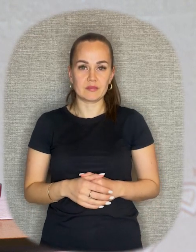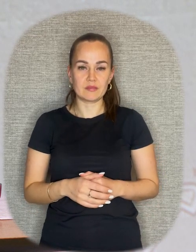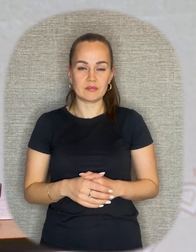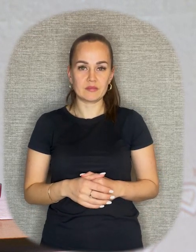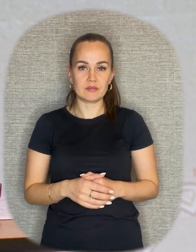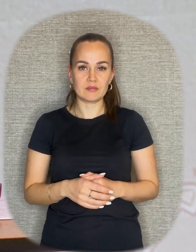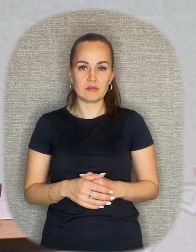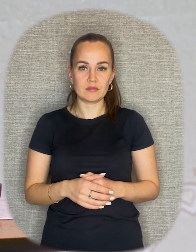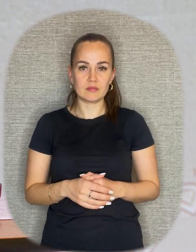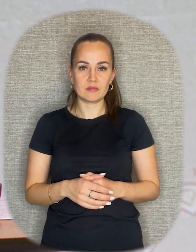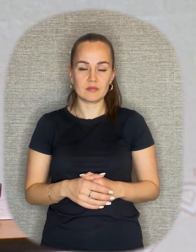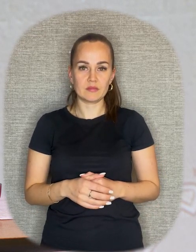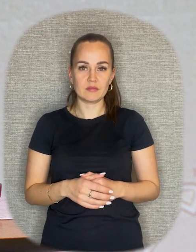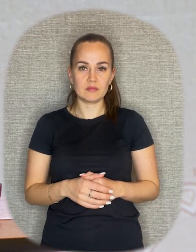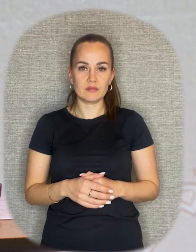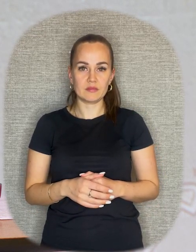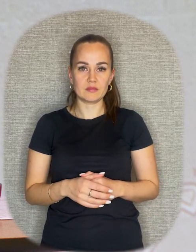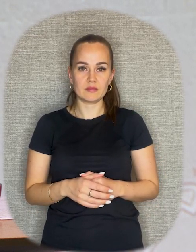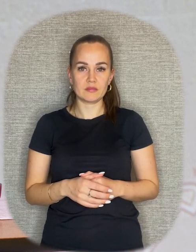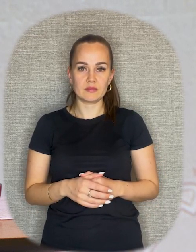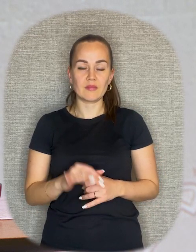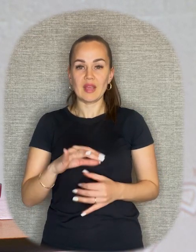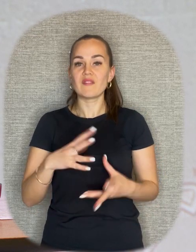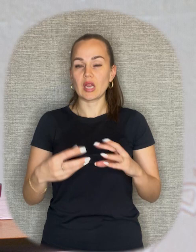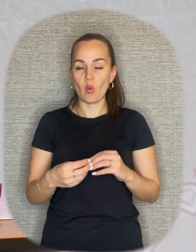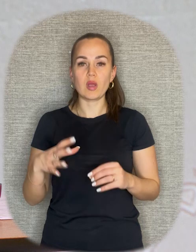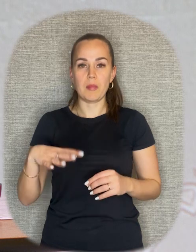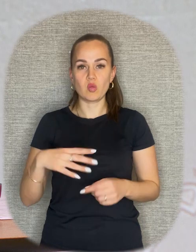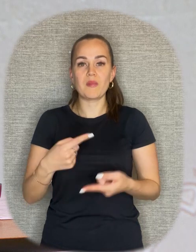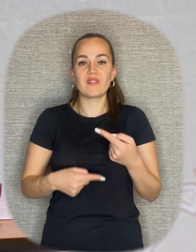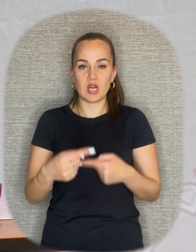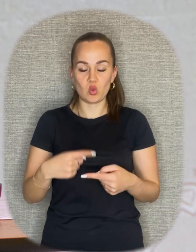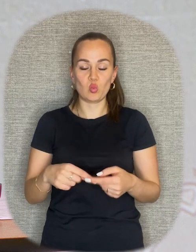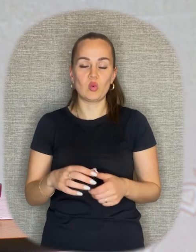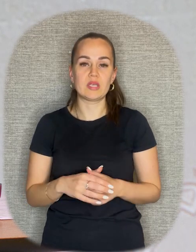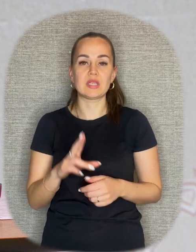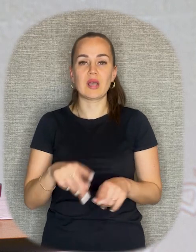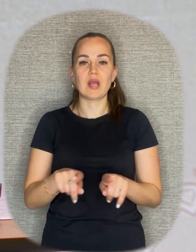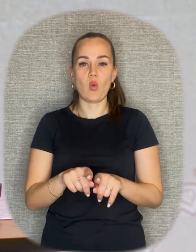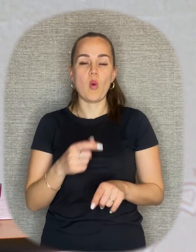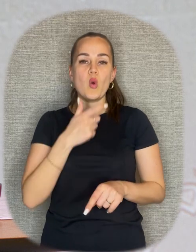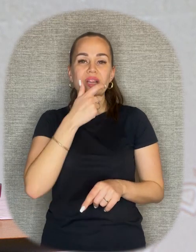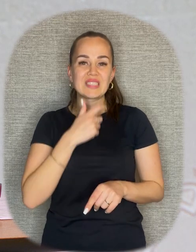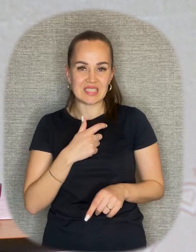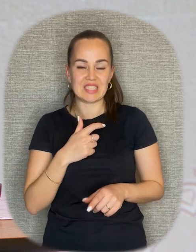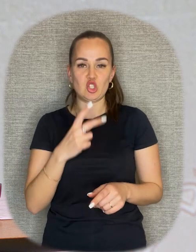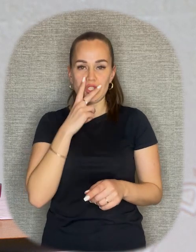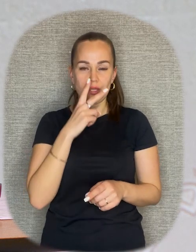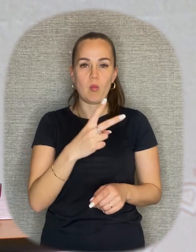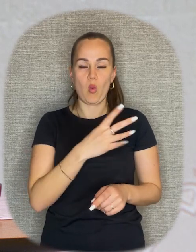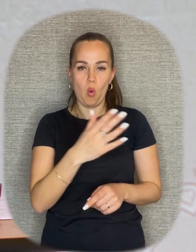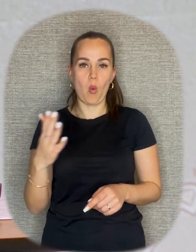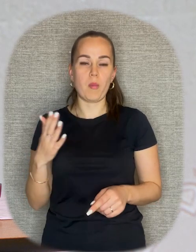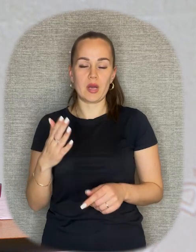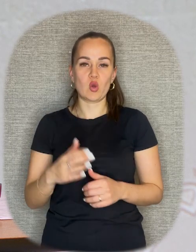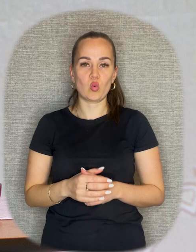реализован а практически ни один и не был реализован из Победителей проектов Победителей вот в итоге потом всё-таки вернулись